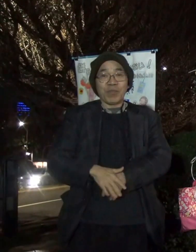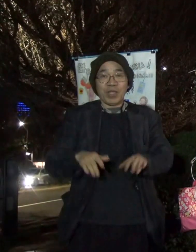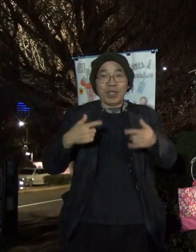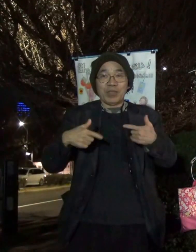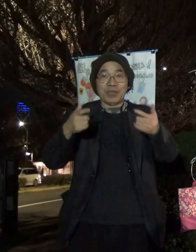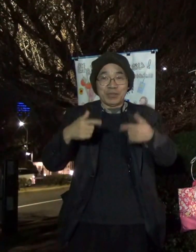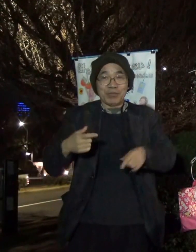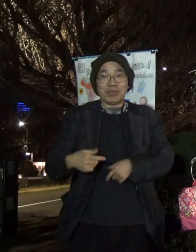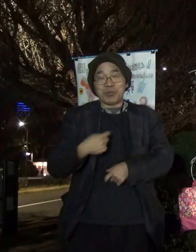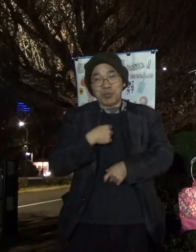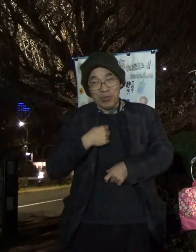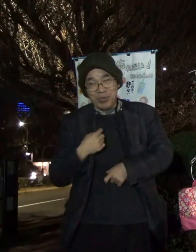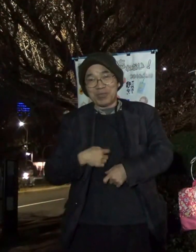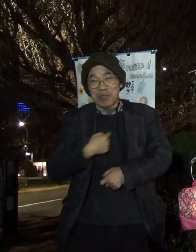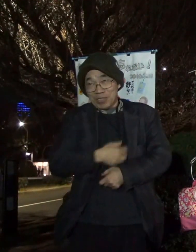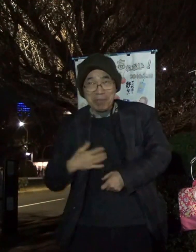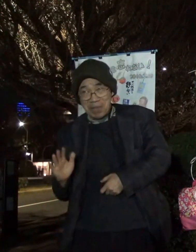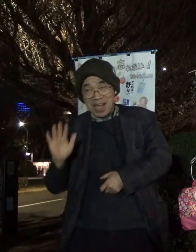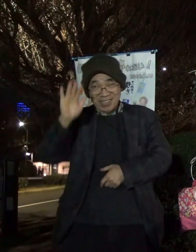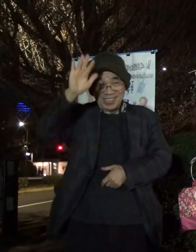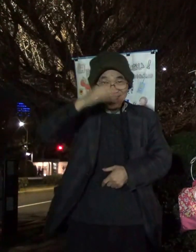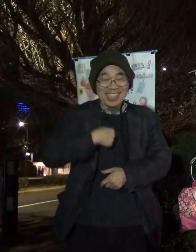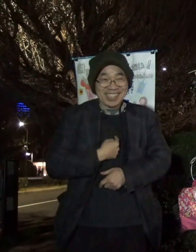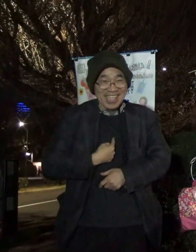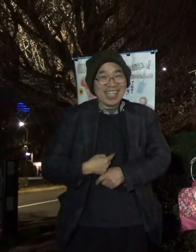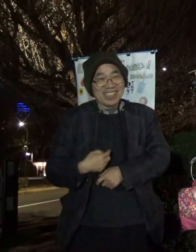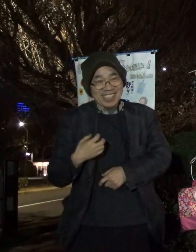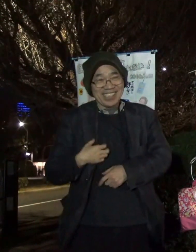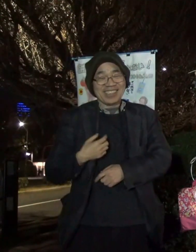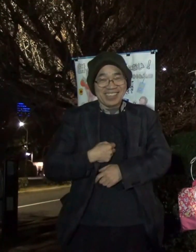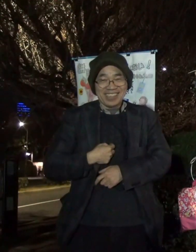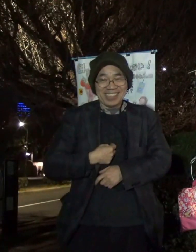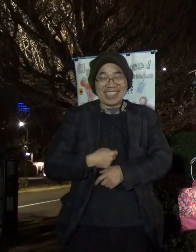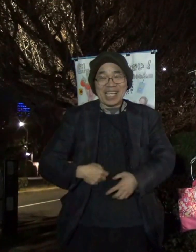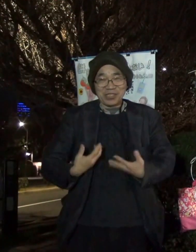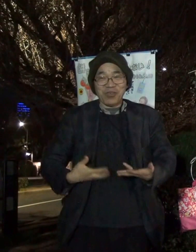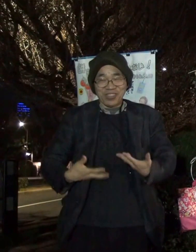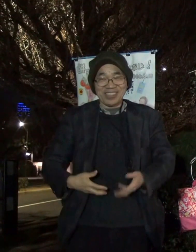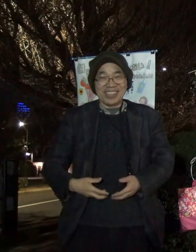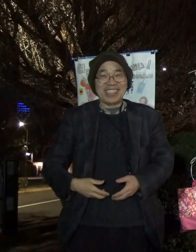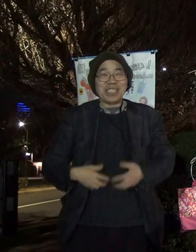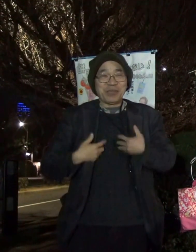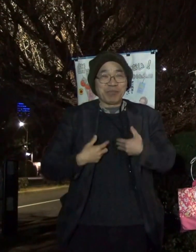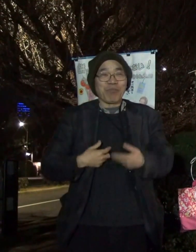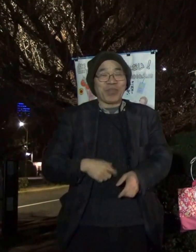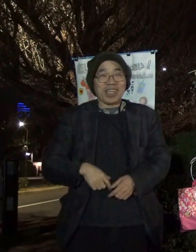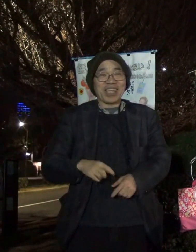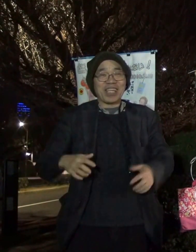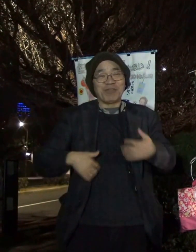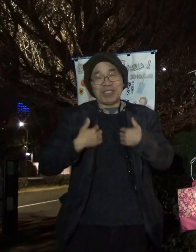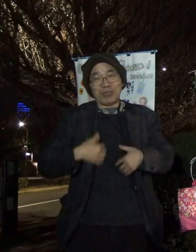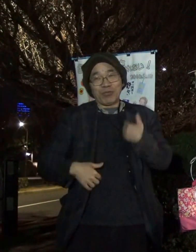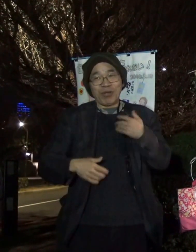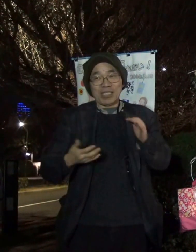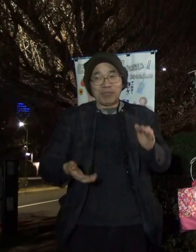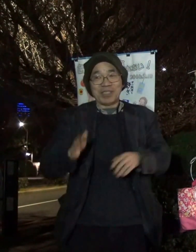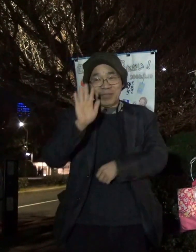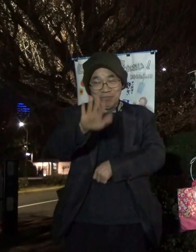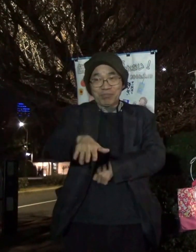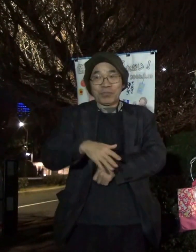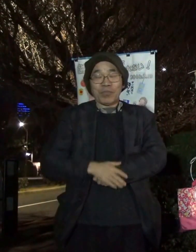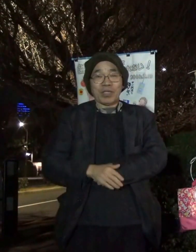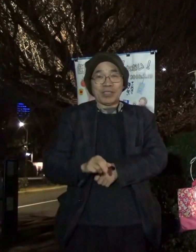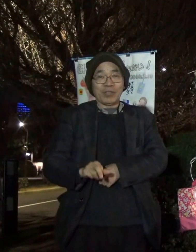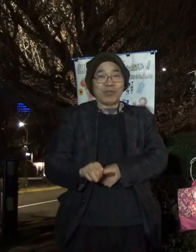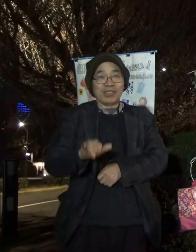テンションが高い私を皆さん感じてらっしゃるでしょう。 すごいテンション高い。 今日嬉しいことがありましたよね。 ありましたね。 野党